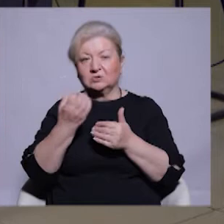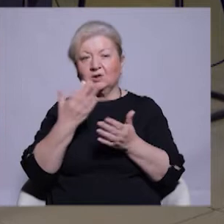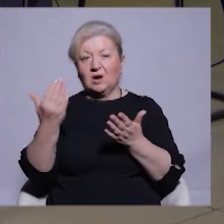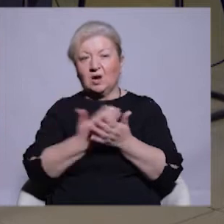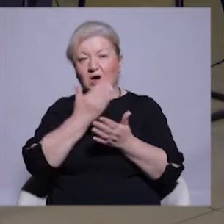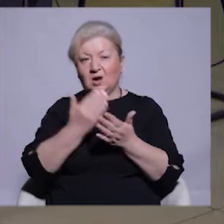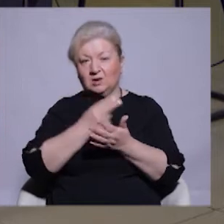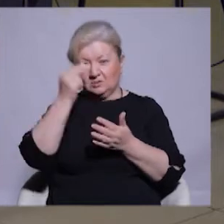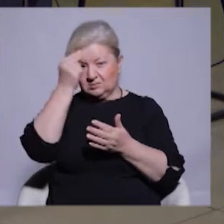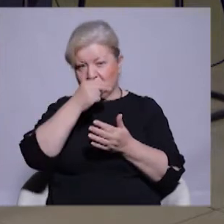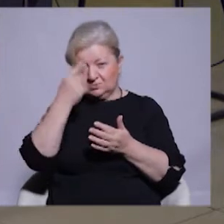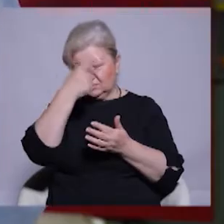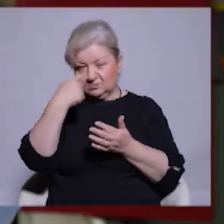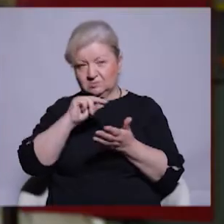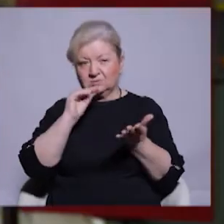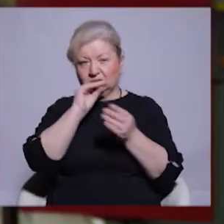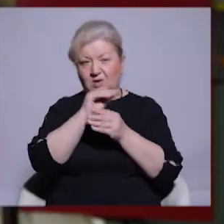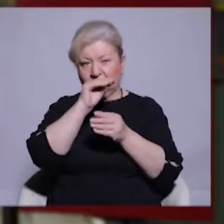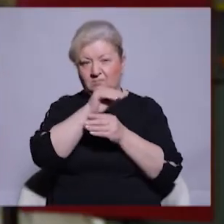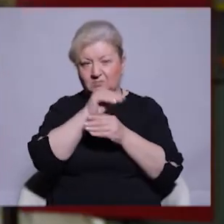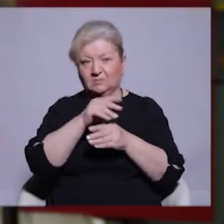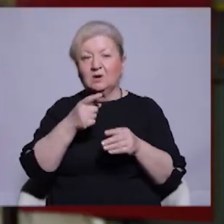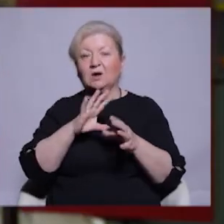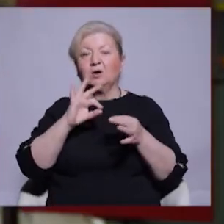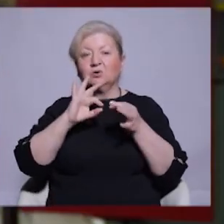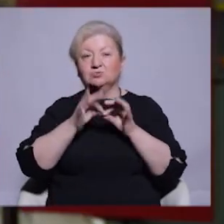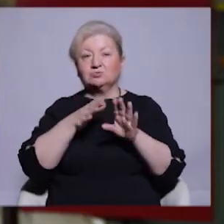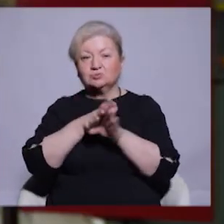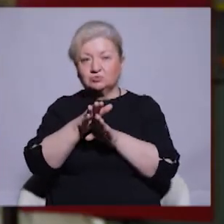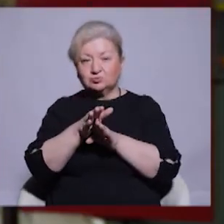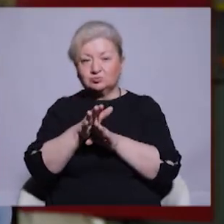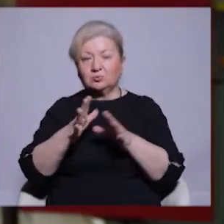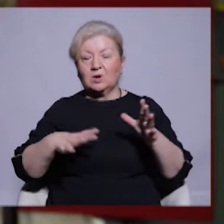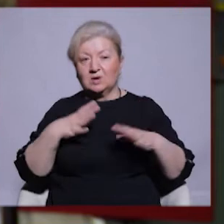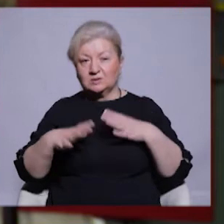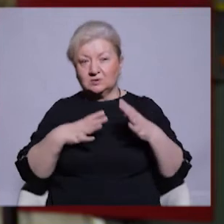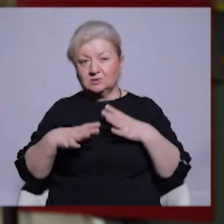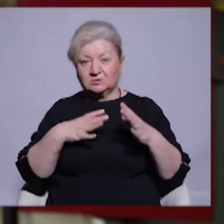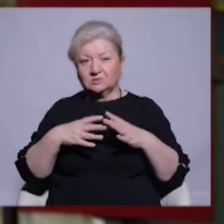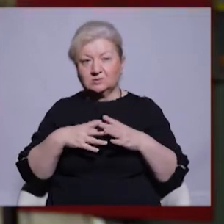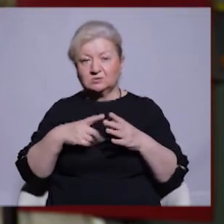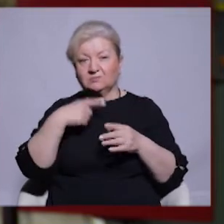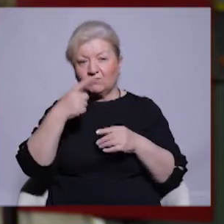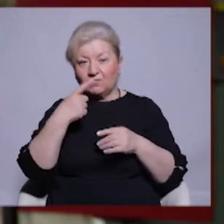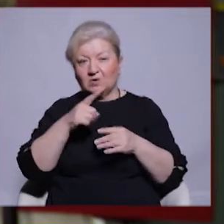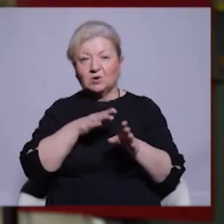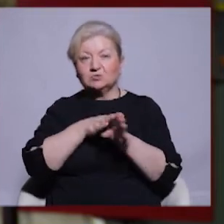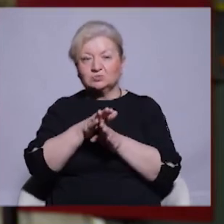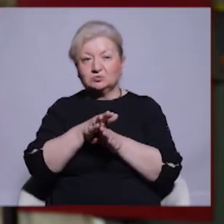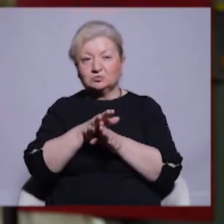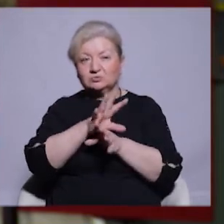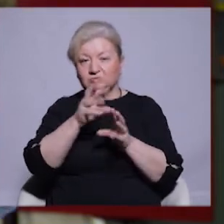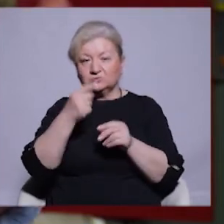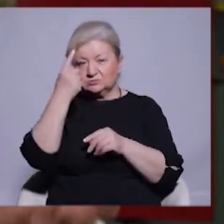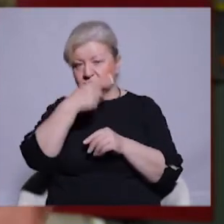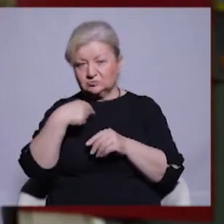ტიპის ენერგიებიც დაემატოს. ესე იგი, სრულ ენერგიას ჩვენ გულისხმობთ, როდესაც ვამბობთ სრულ ენერგიას,